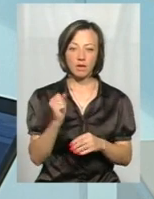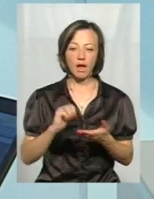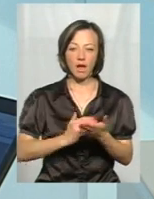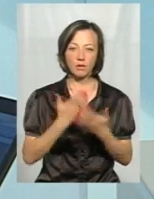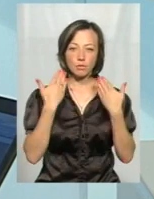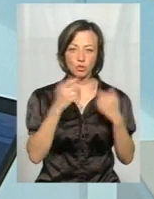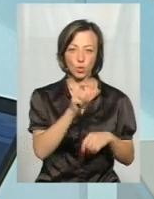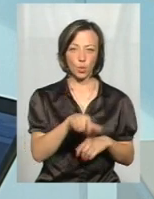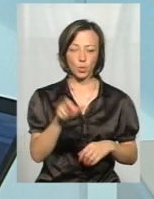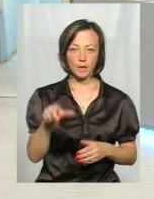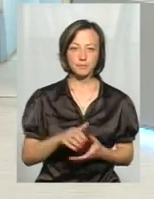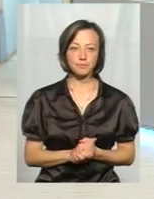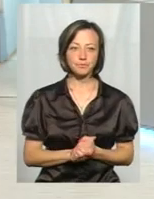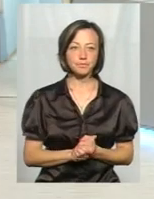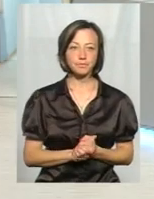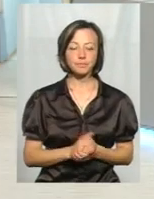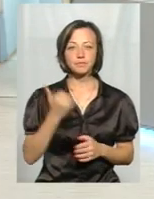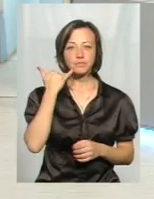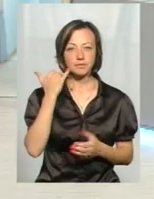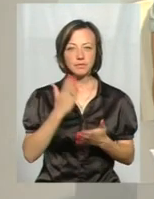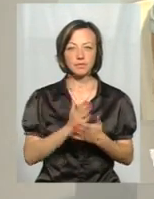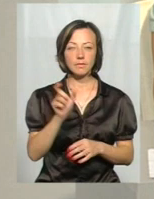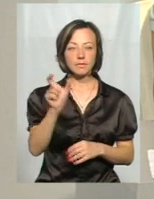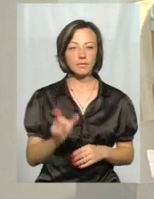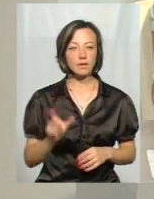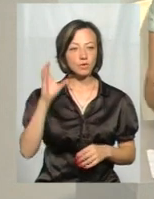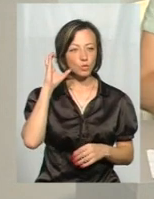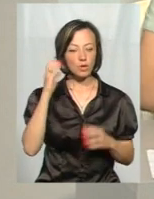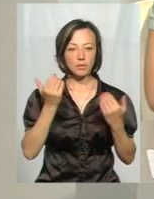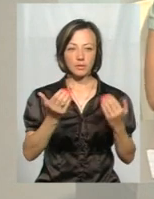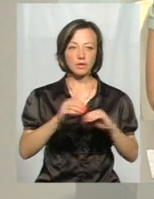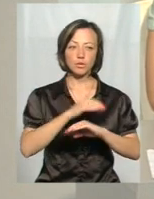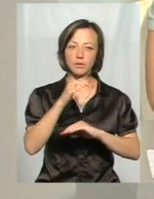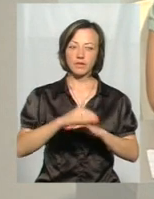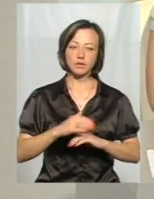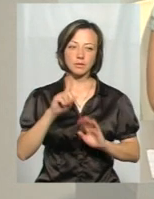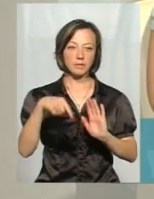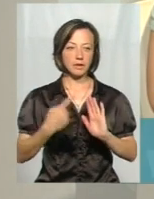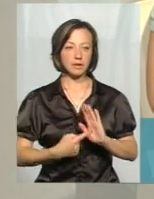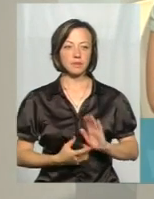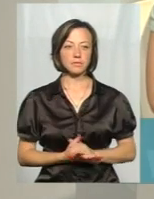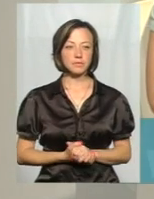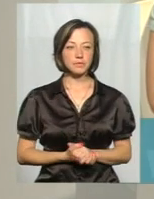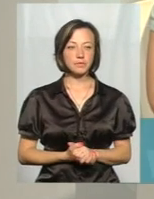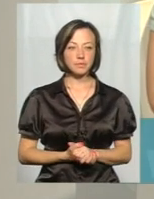відпочинок наших людей. Дякую, пане Ігор. У нас на зв'язку є глядач. Добрий вечір. Задавайте ваше питання.